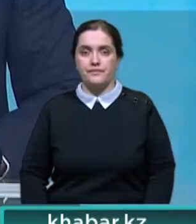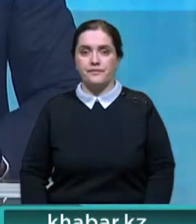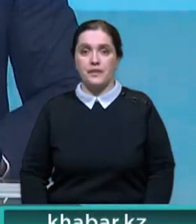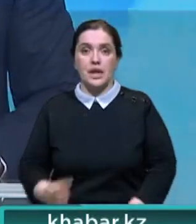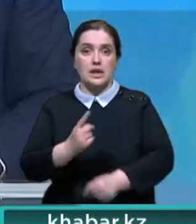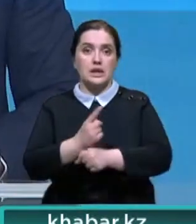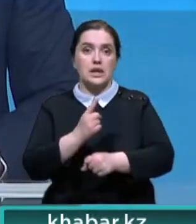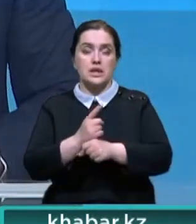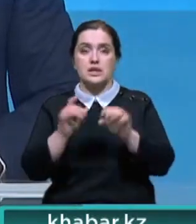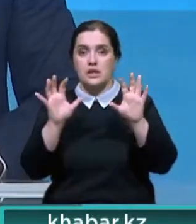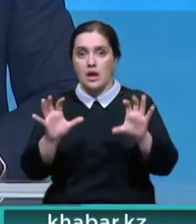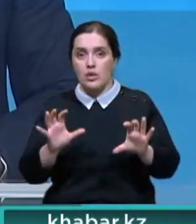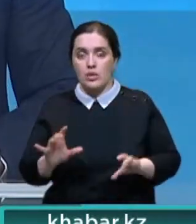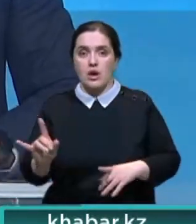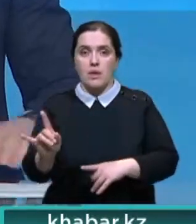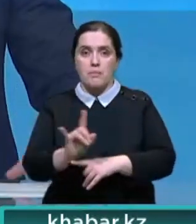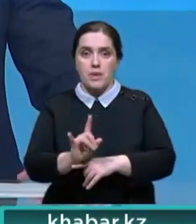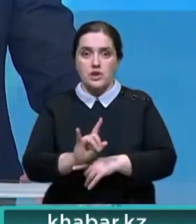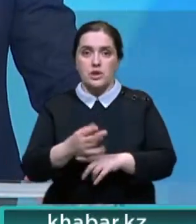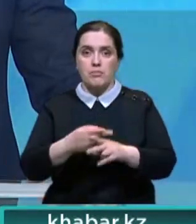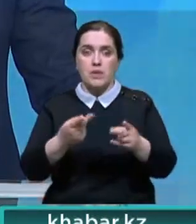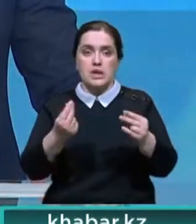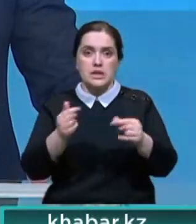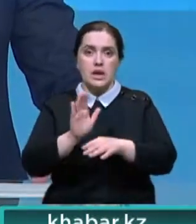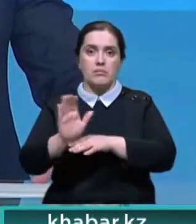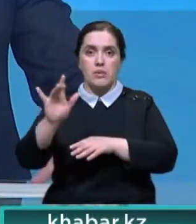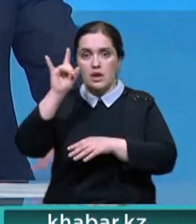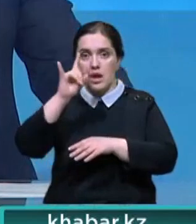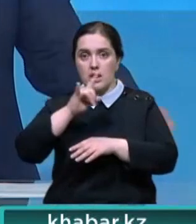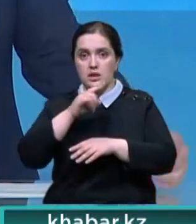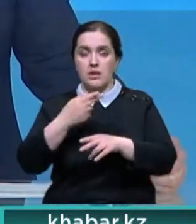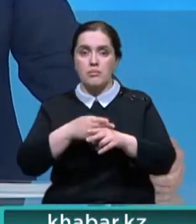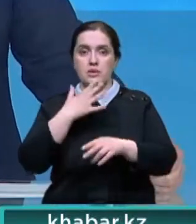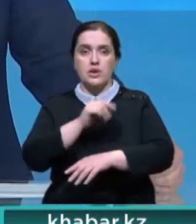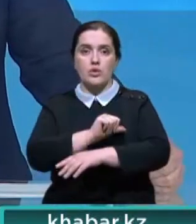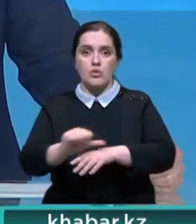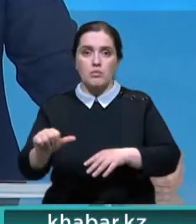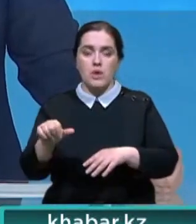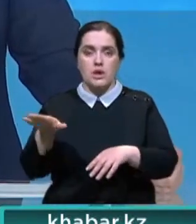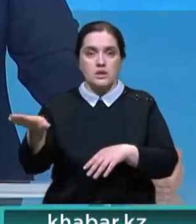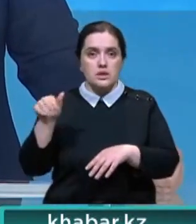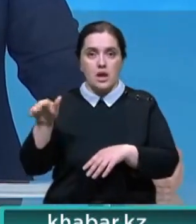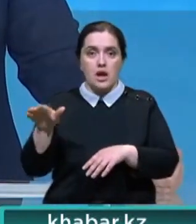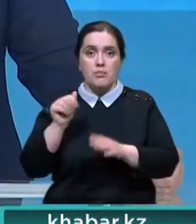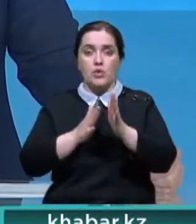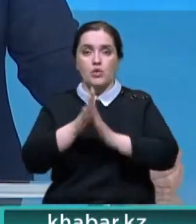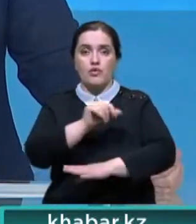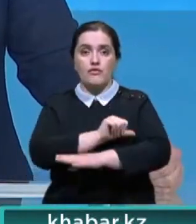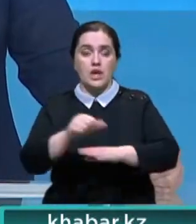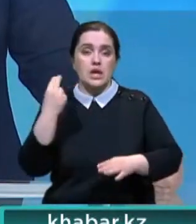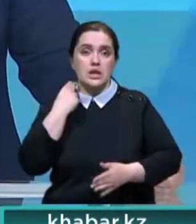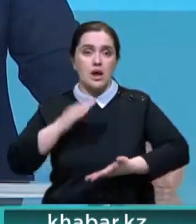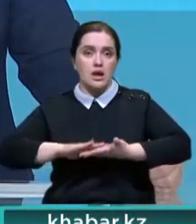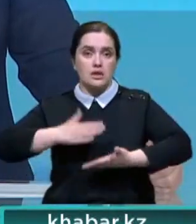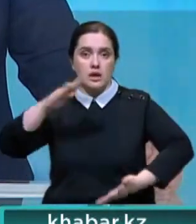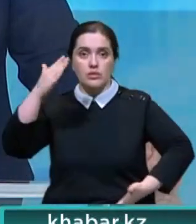И вот на фоне незаконного и мошеннического вывода средств из страны Казахстан наращивает портфель зарубежных заимствований. Рост внешних долгов